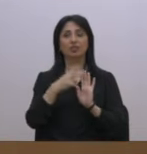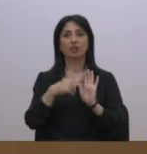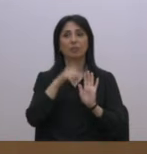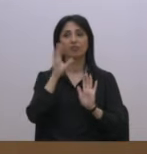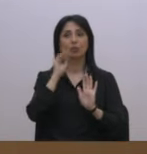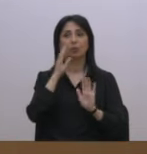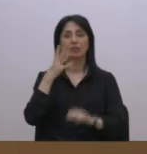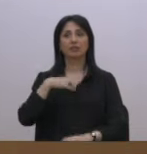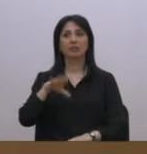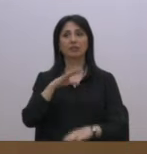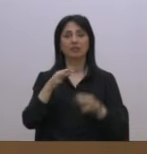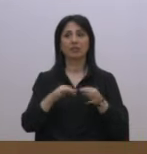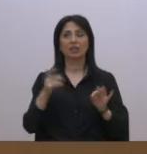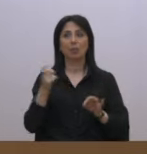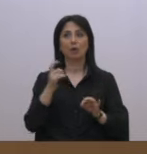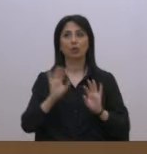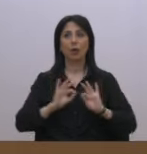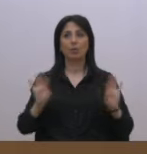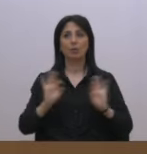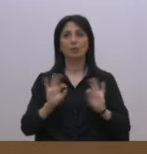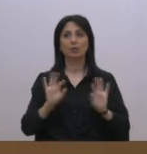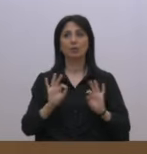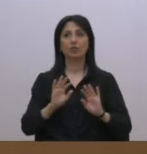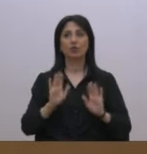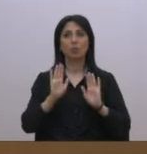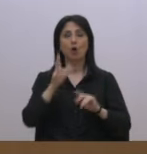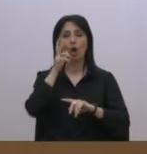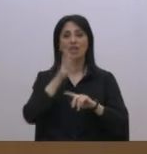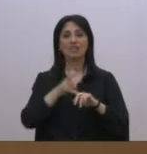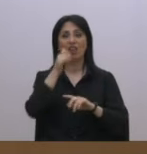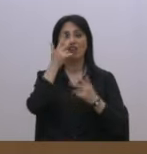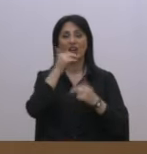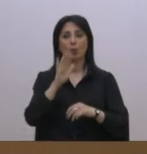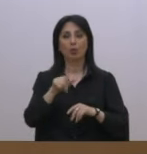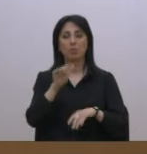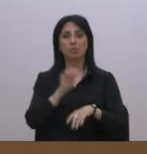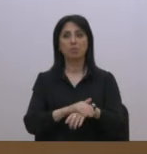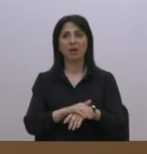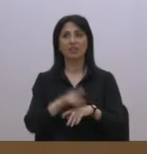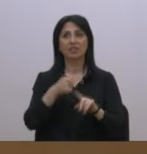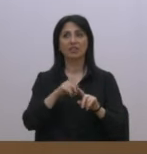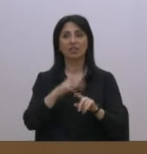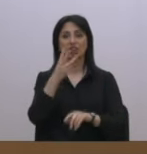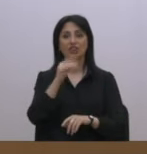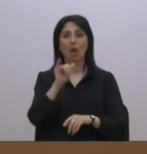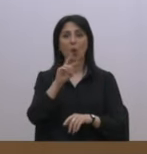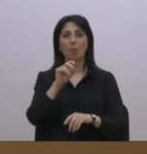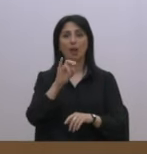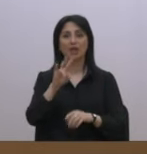წელს, როდესაც საქართველომ დამოუკიდებლობა გამოაცხადა, ხოლო სტალინი ვერ ეგუებოდა ამ ფაქტს, ის შაუმიანს